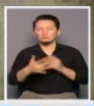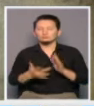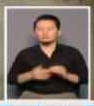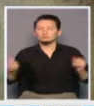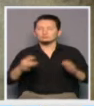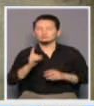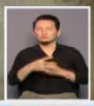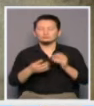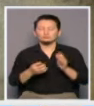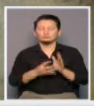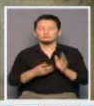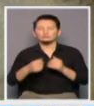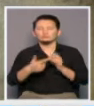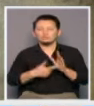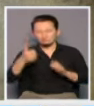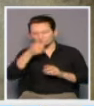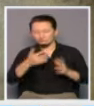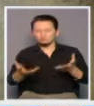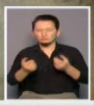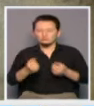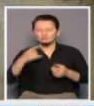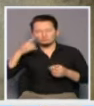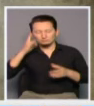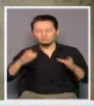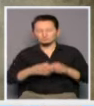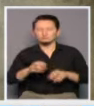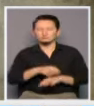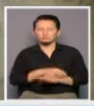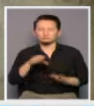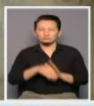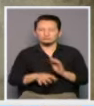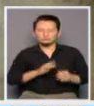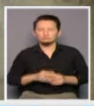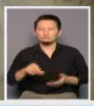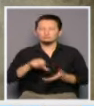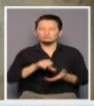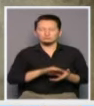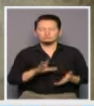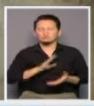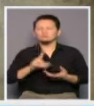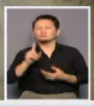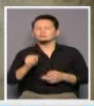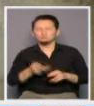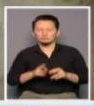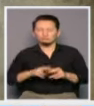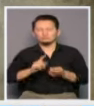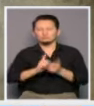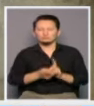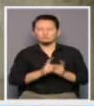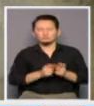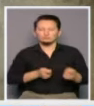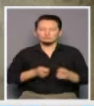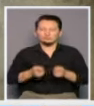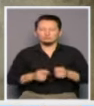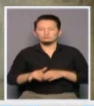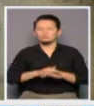1917 года, он был принят членом Казахского комитета Уральской области. Участвовал в борьбе за замену бюрократической системы управления